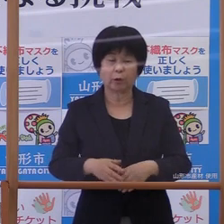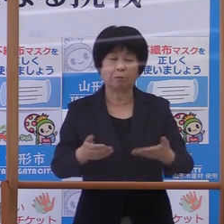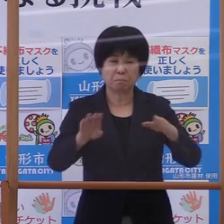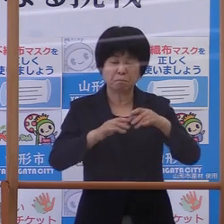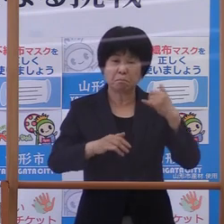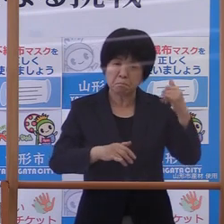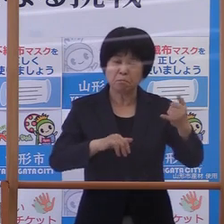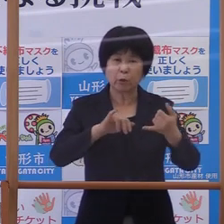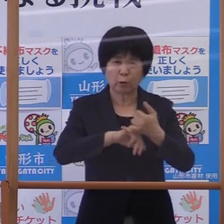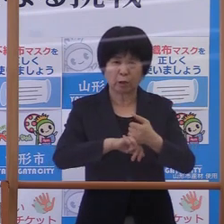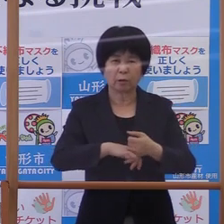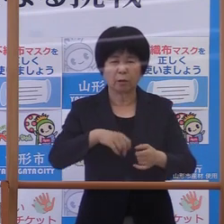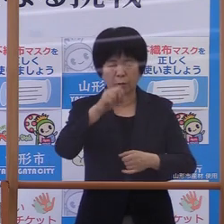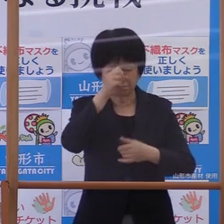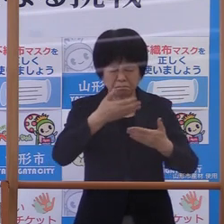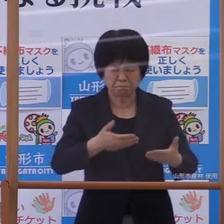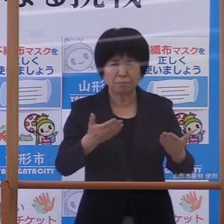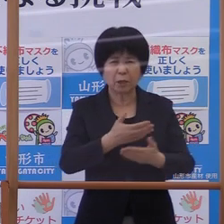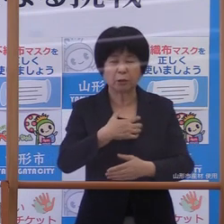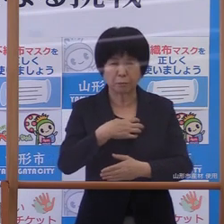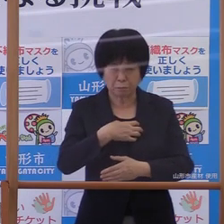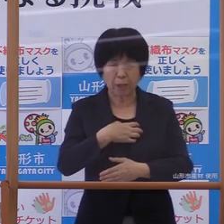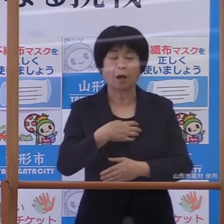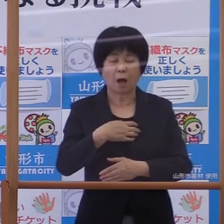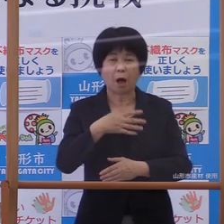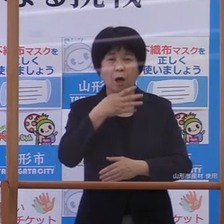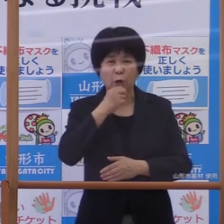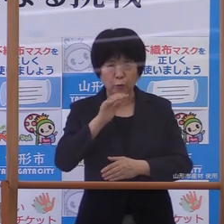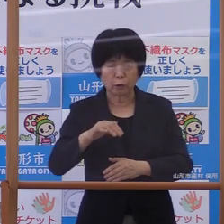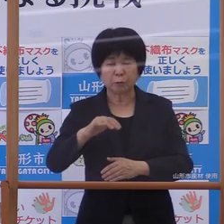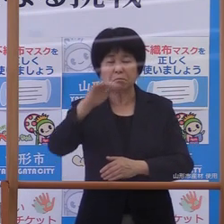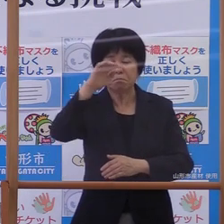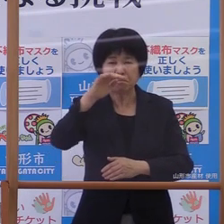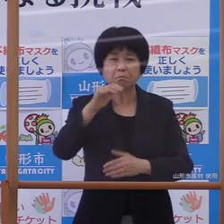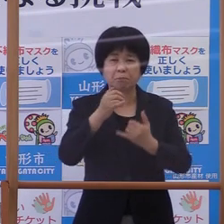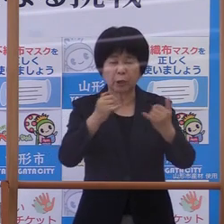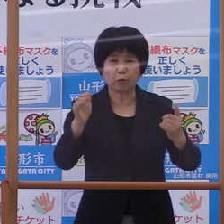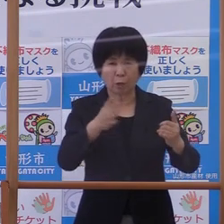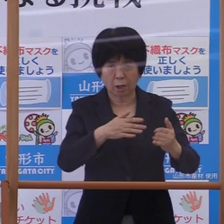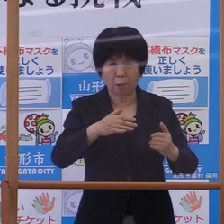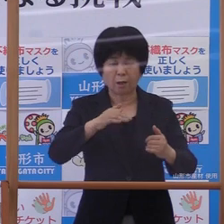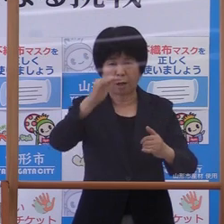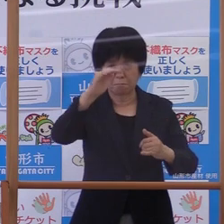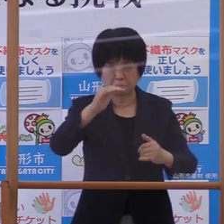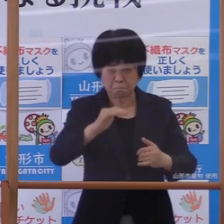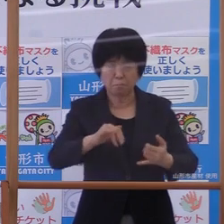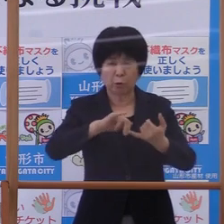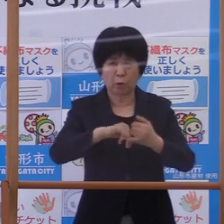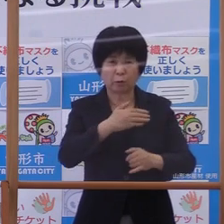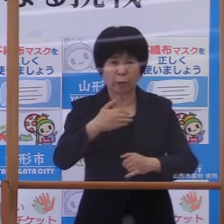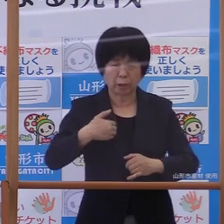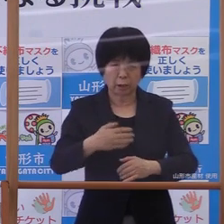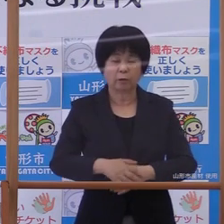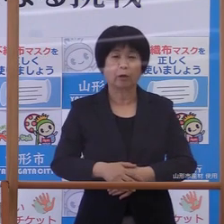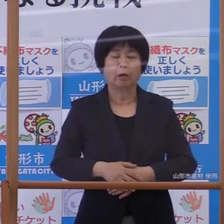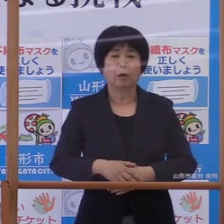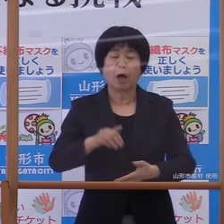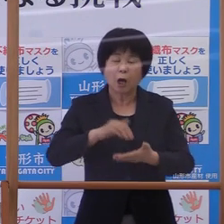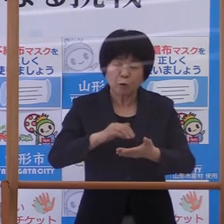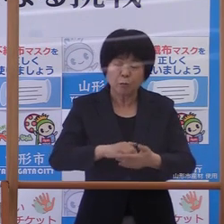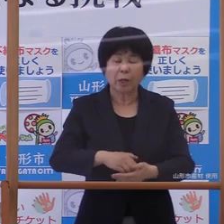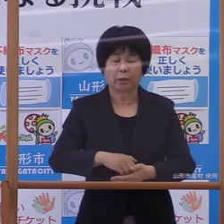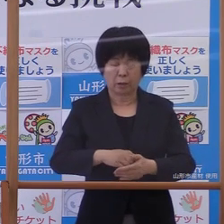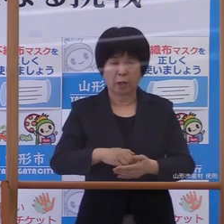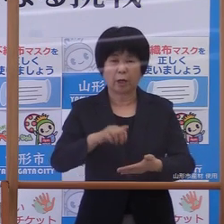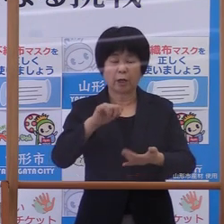ではより重症化リスクの高い年齢が上の方から順に予約を開始いたします。あくまでこれは予